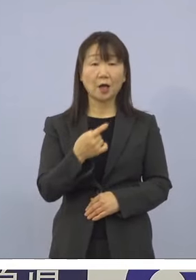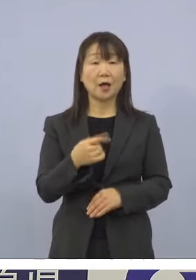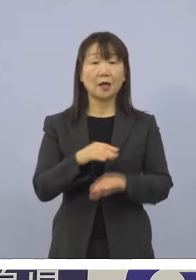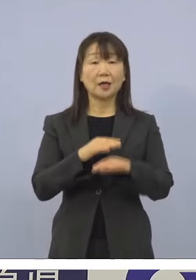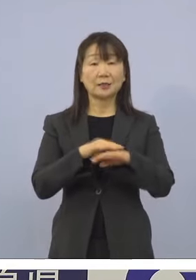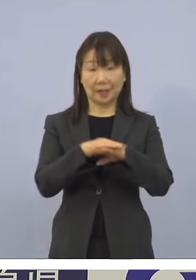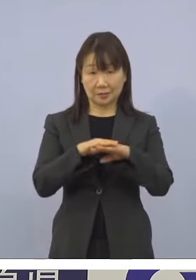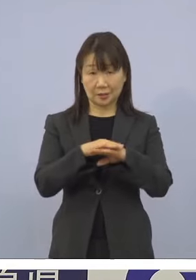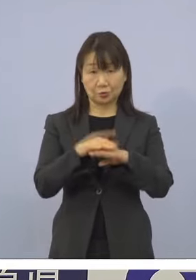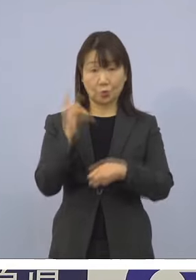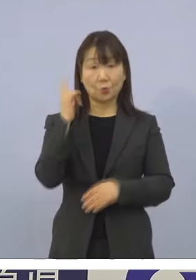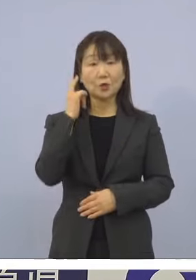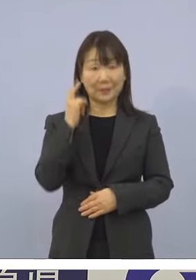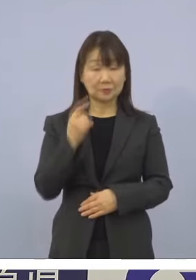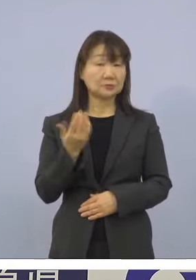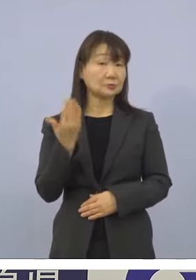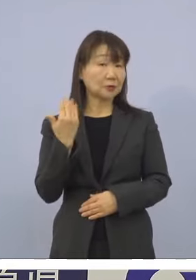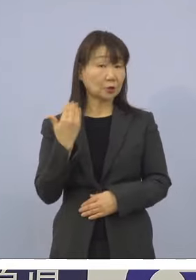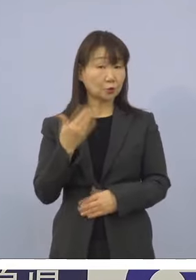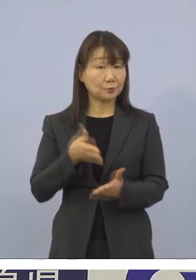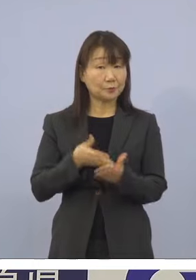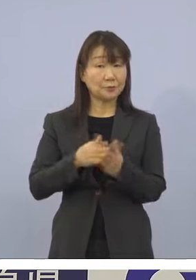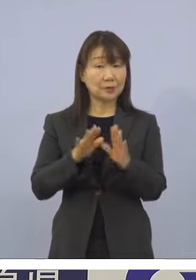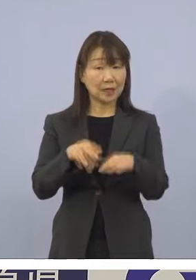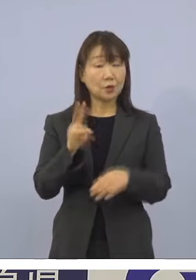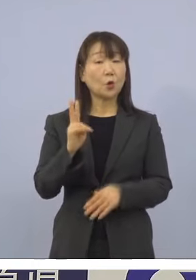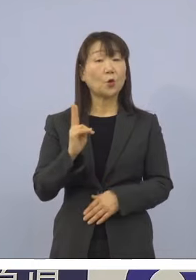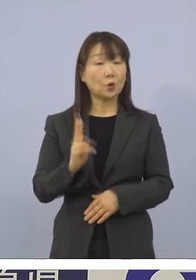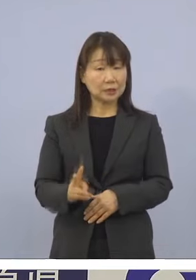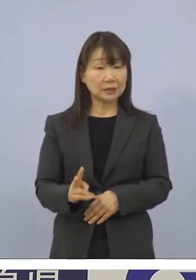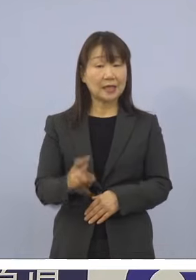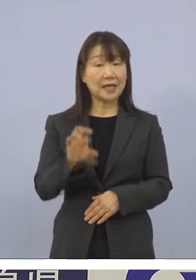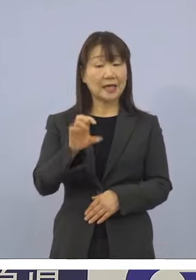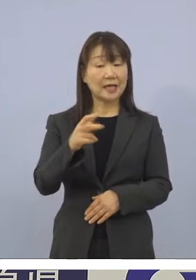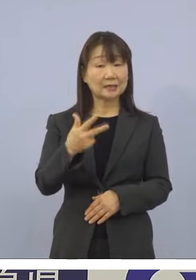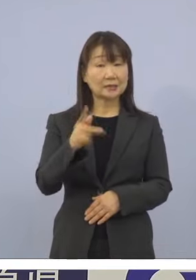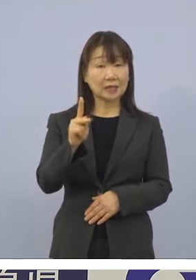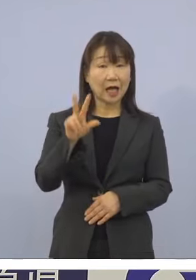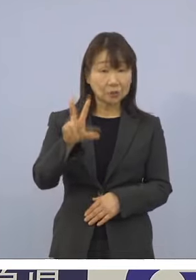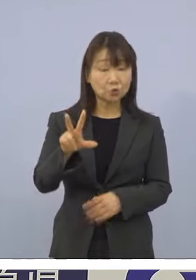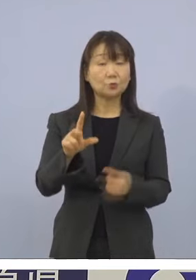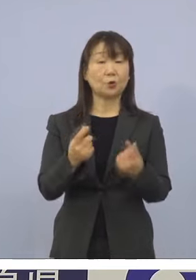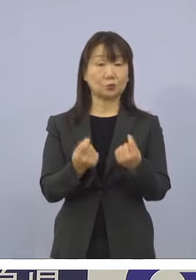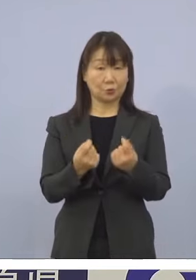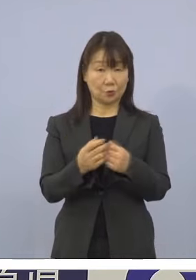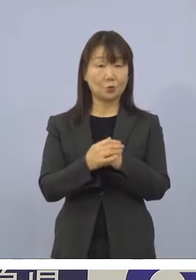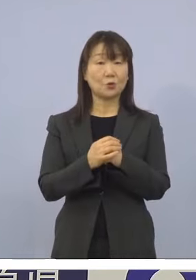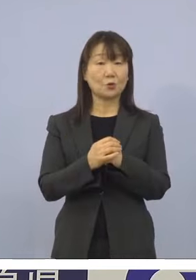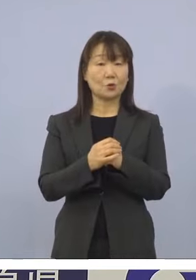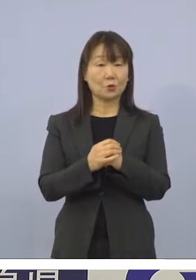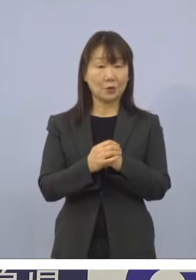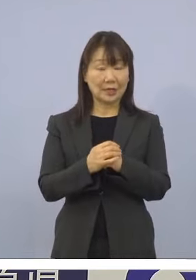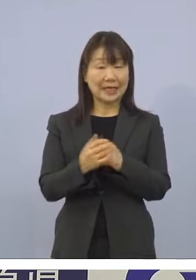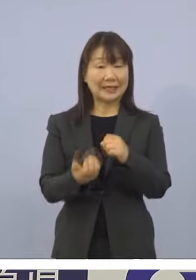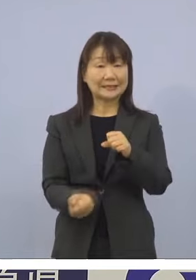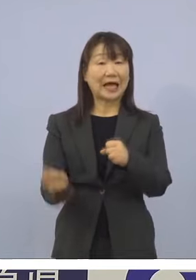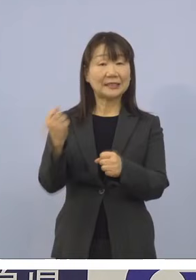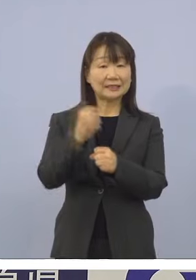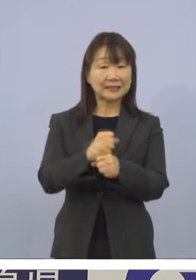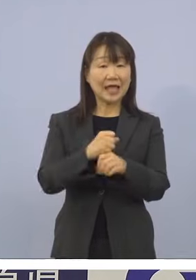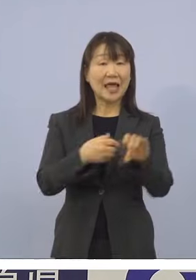して、まあ、先ほども申し上げたように、じゃあエシカルにしても、まあ、いわゆる再生エネルギーにし